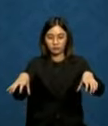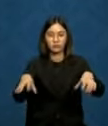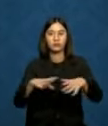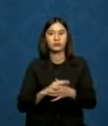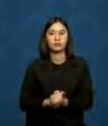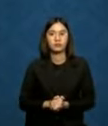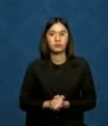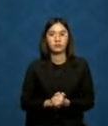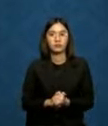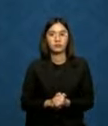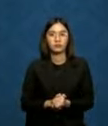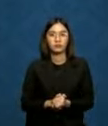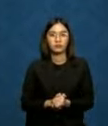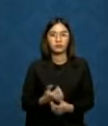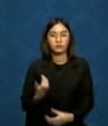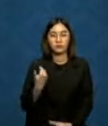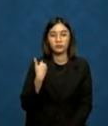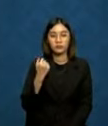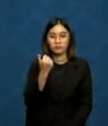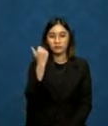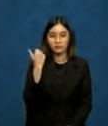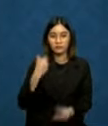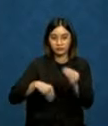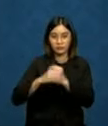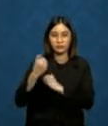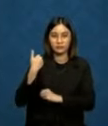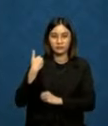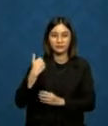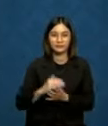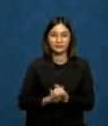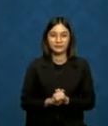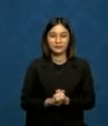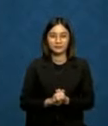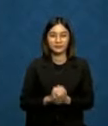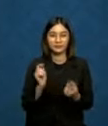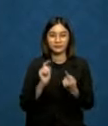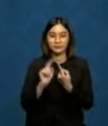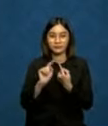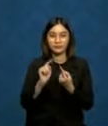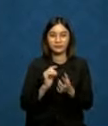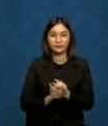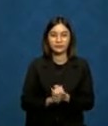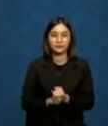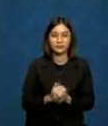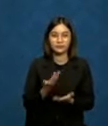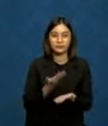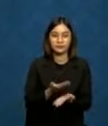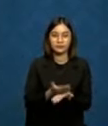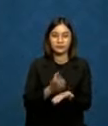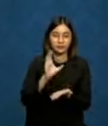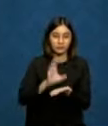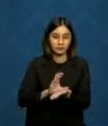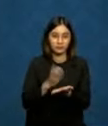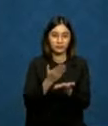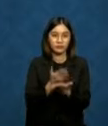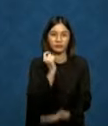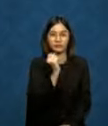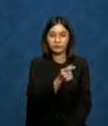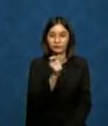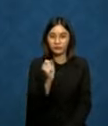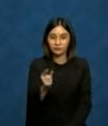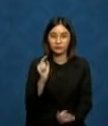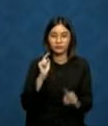แล้วก็อ่ายังจะมีอีกนะคะแล้วก็สำหรับในกรณีที่ว่ามีงบประมาณที่เราใช้จ่าย